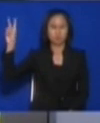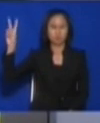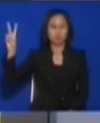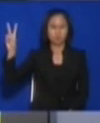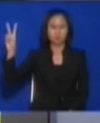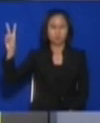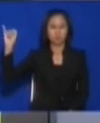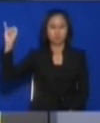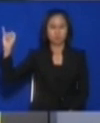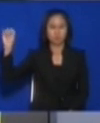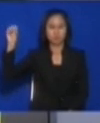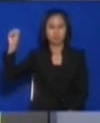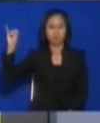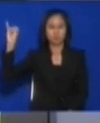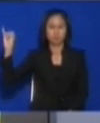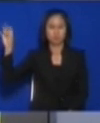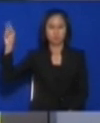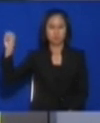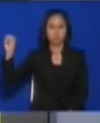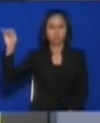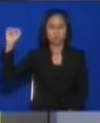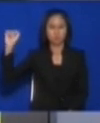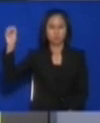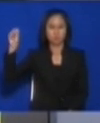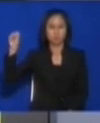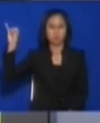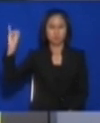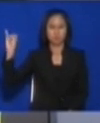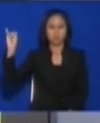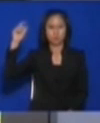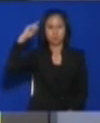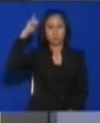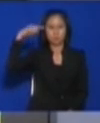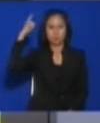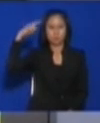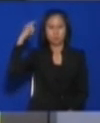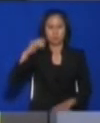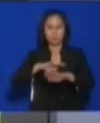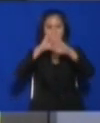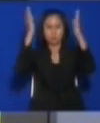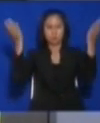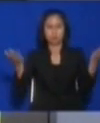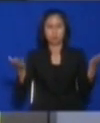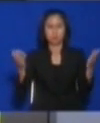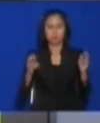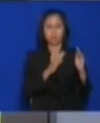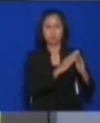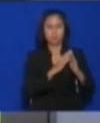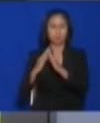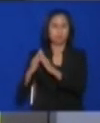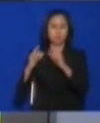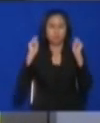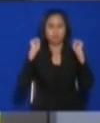wujudkan mimpi mimpi besar kita seluruh masyarakat kota Tegal Besar berdasarkan rpjmd